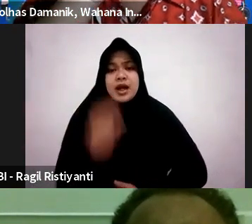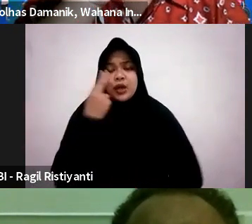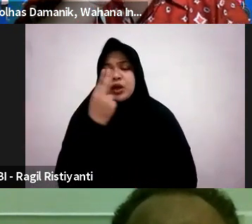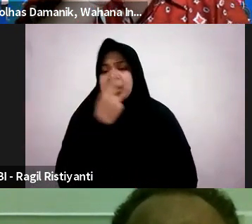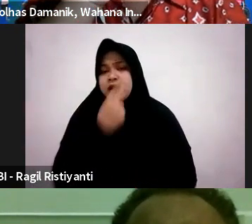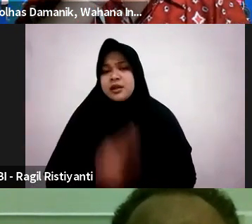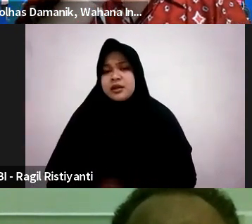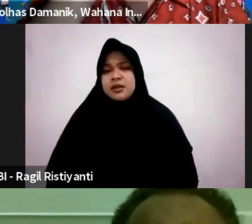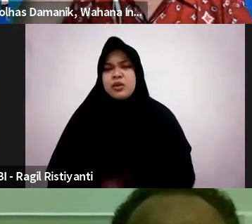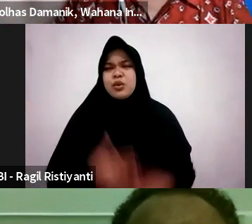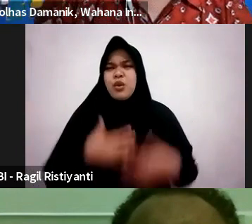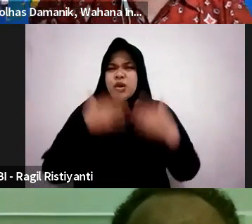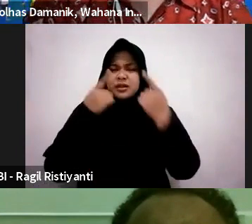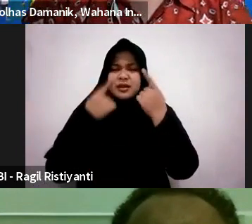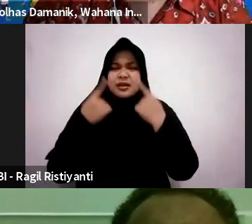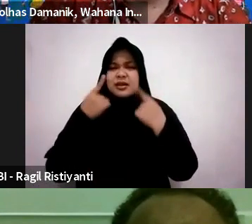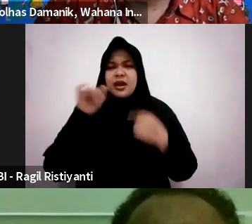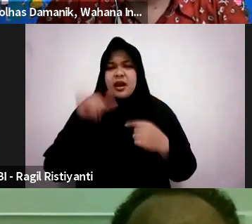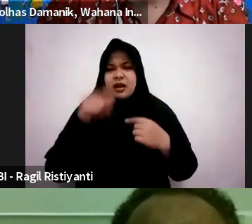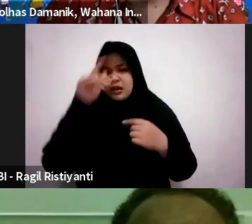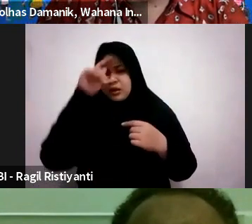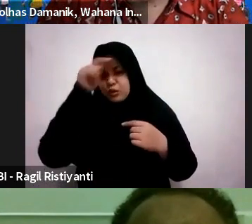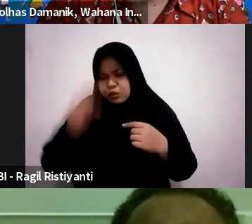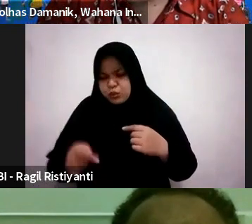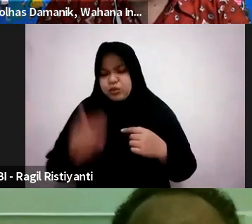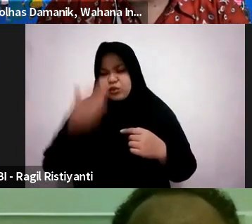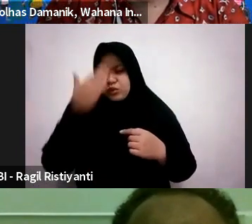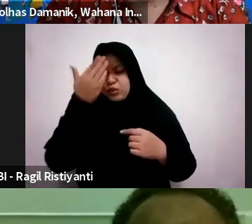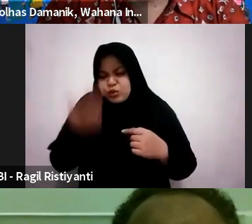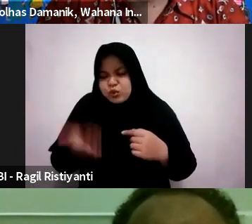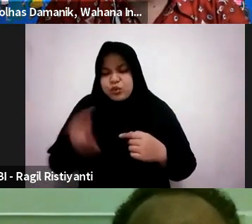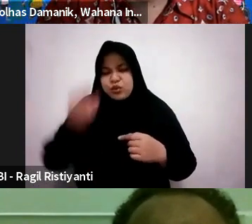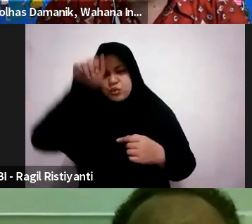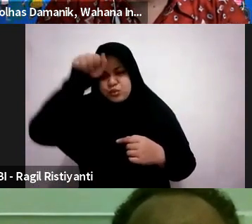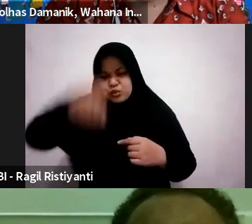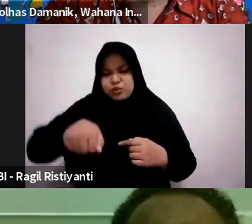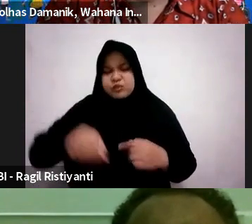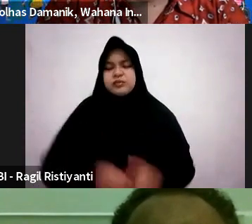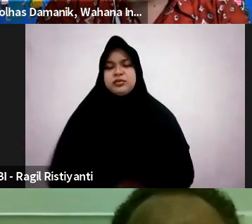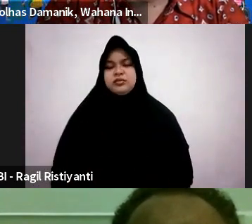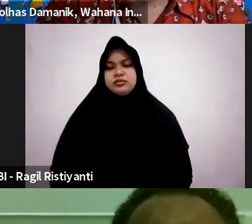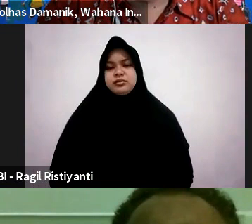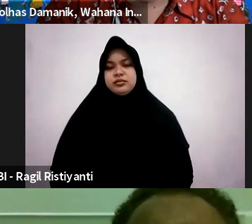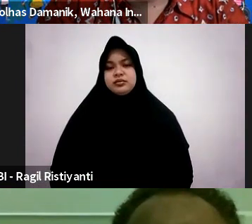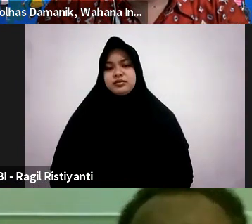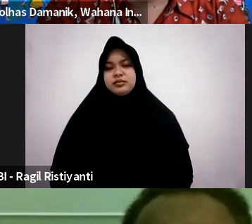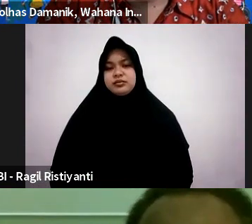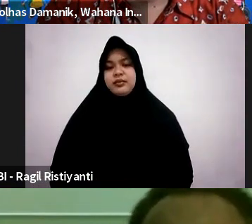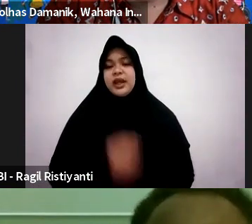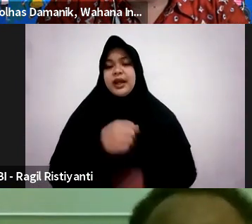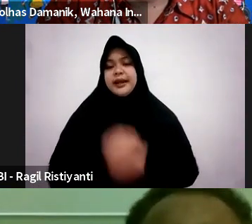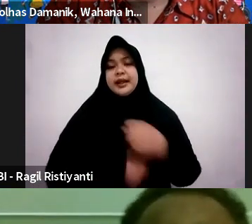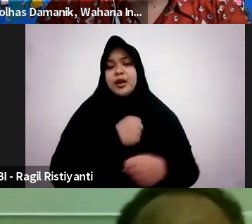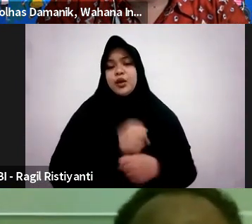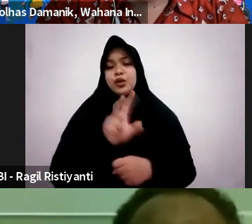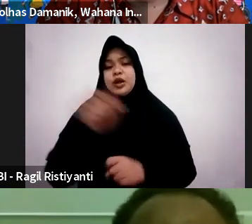Kok sedih ya Nun itu saya melihatnya gitu tahun 2017 saya dikenalkan